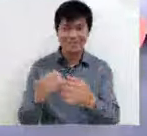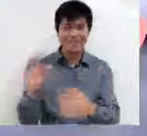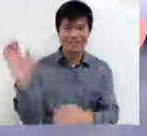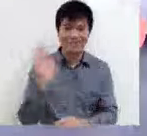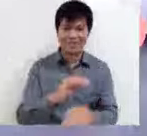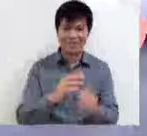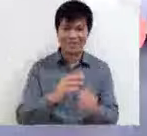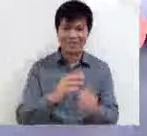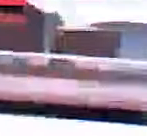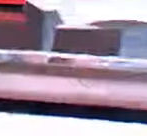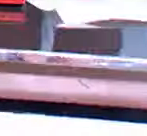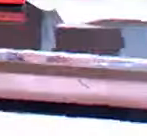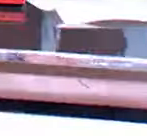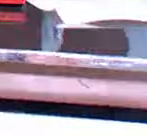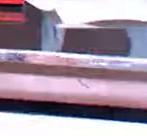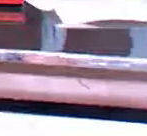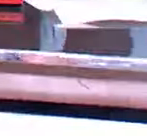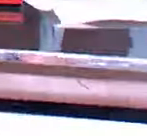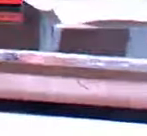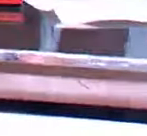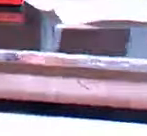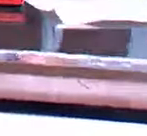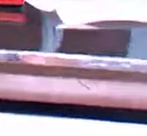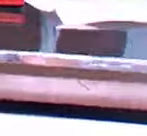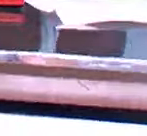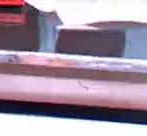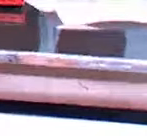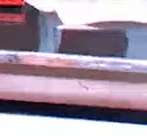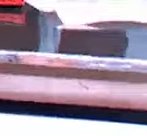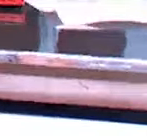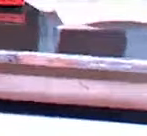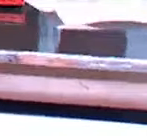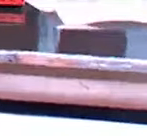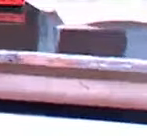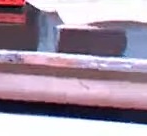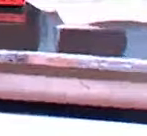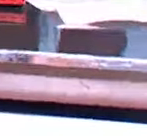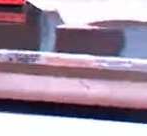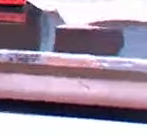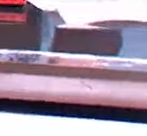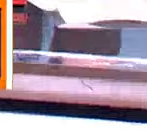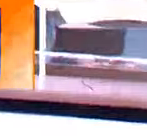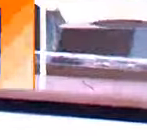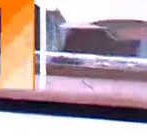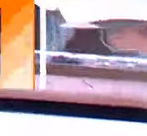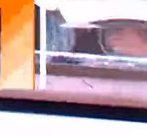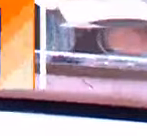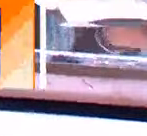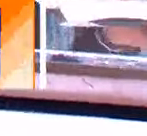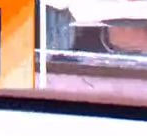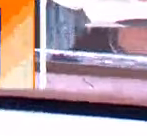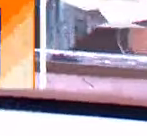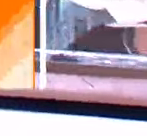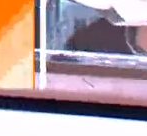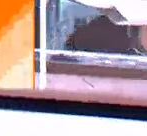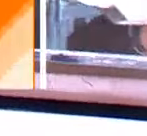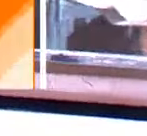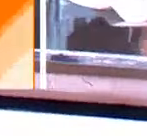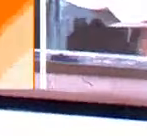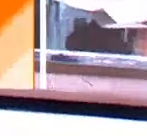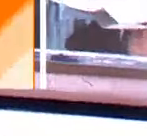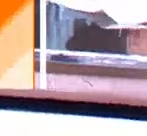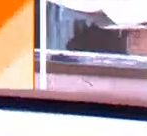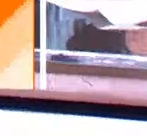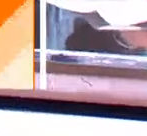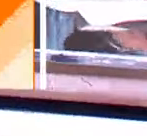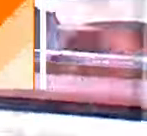sa Frontline ng Pilipinas sa araw na ito. Mga balita at impormasyong para sa mga may alam at may pakialam. Kami ang inyong makasangga sa